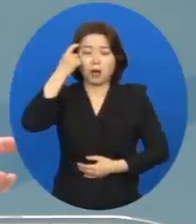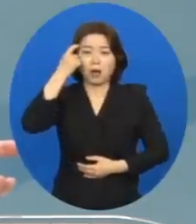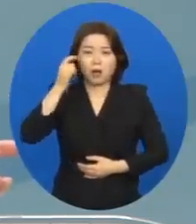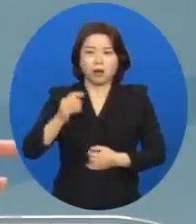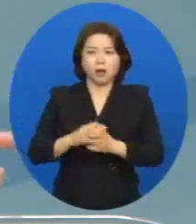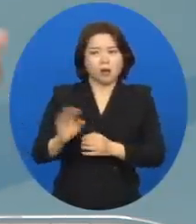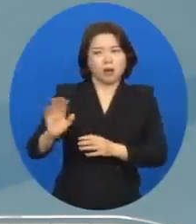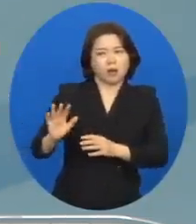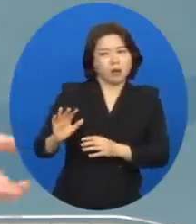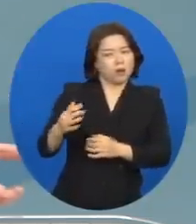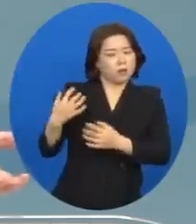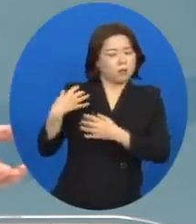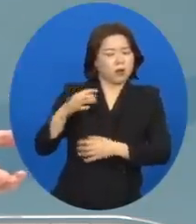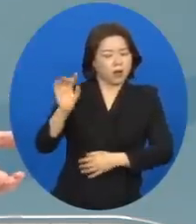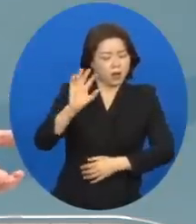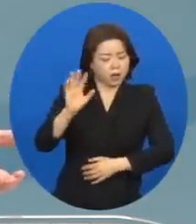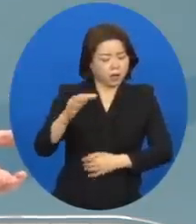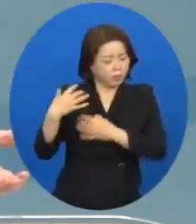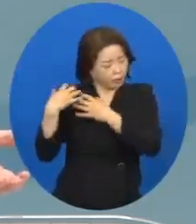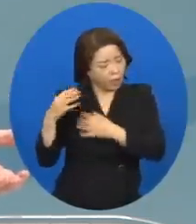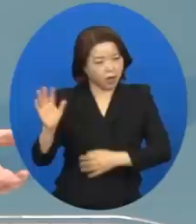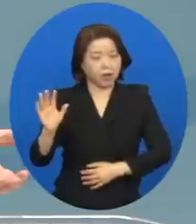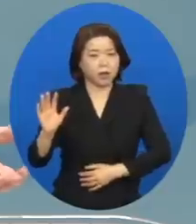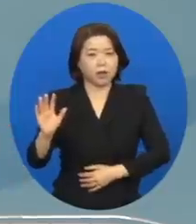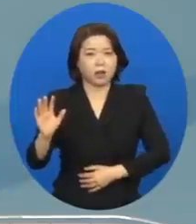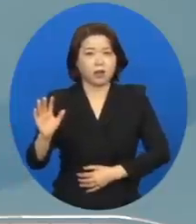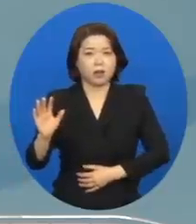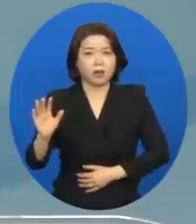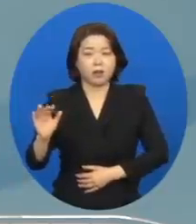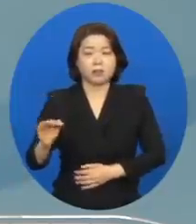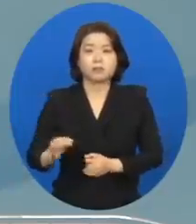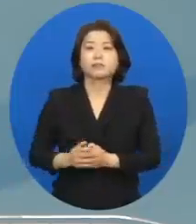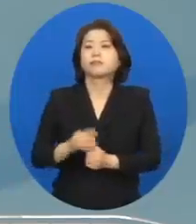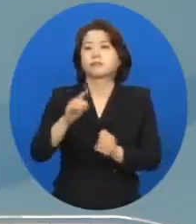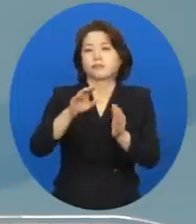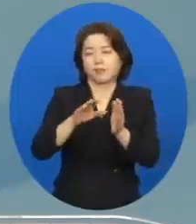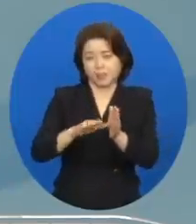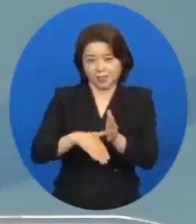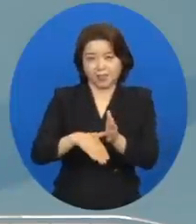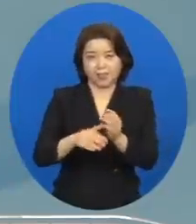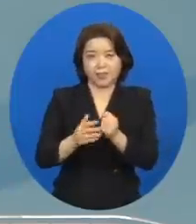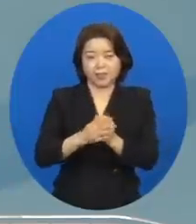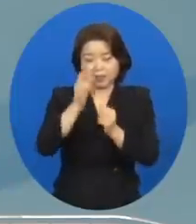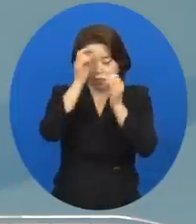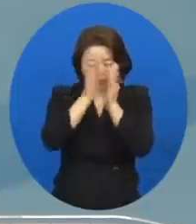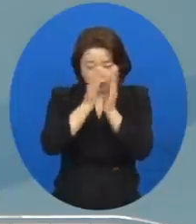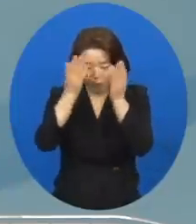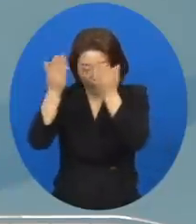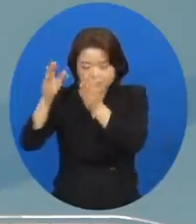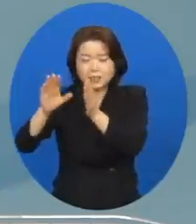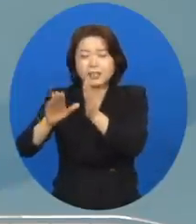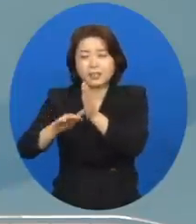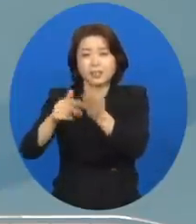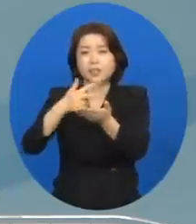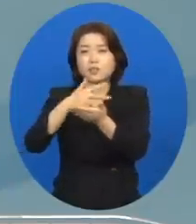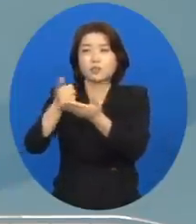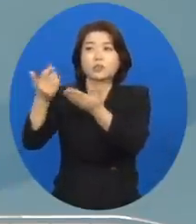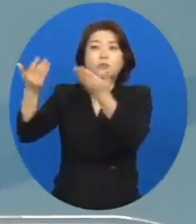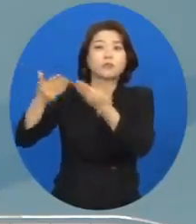못할 것 같아. 안 될 것 같아. 근데 그때 기도하는데 주님이 주신